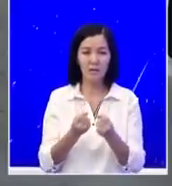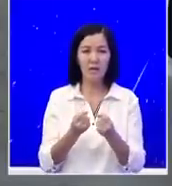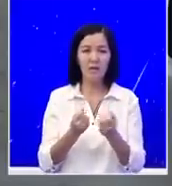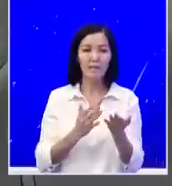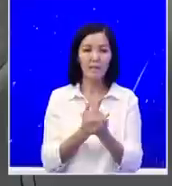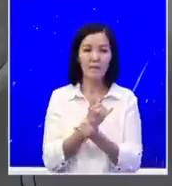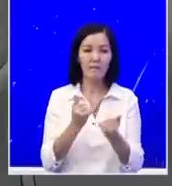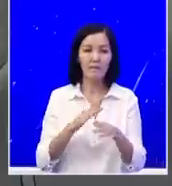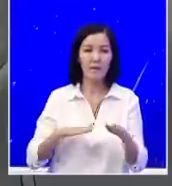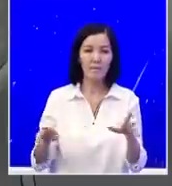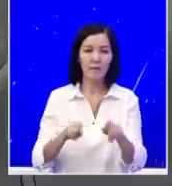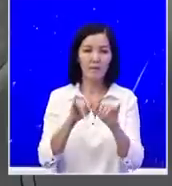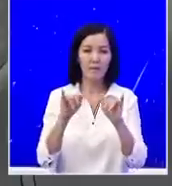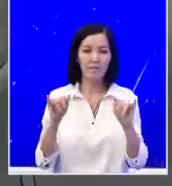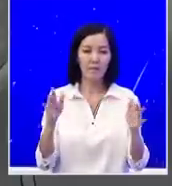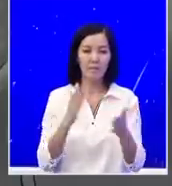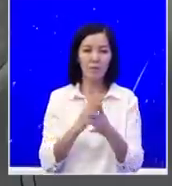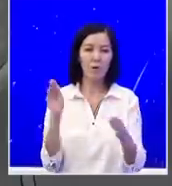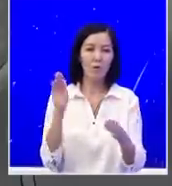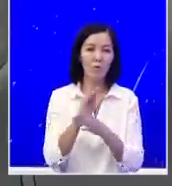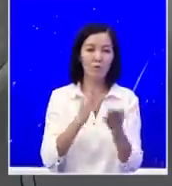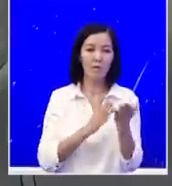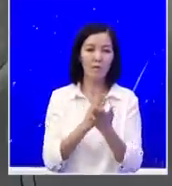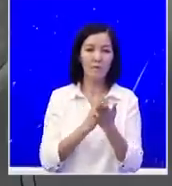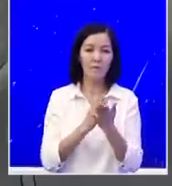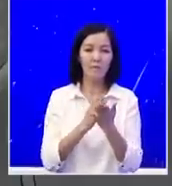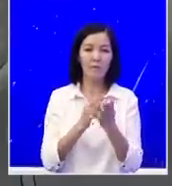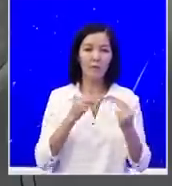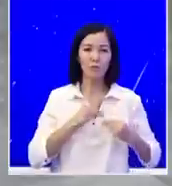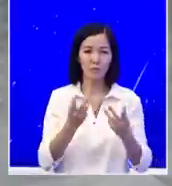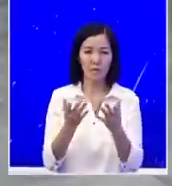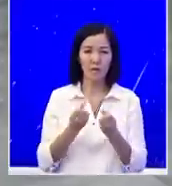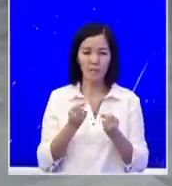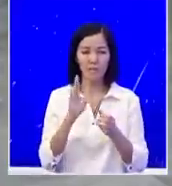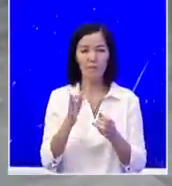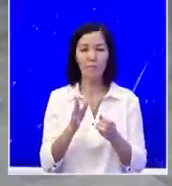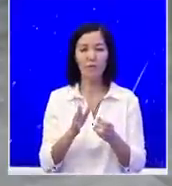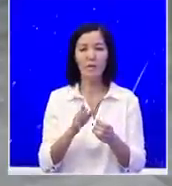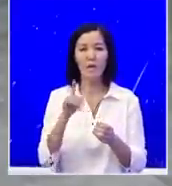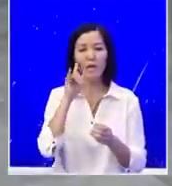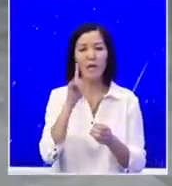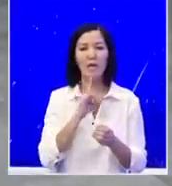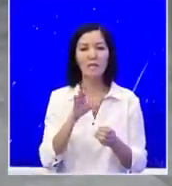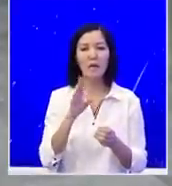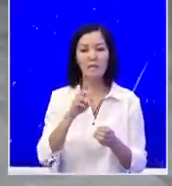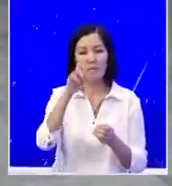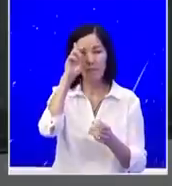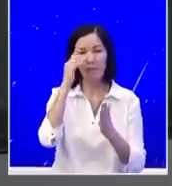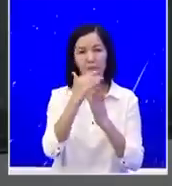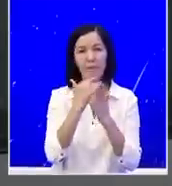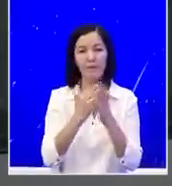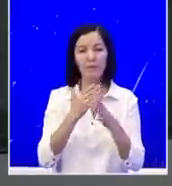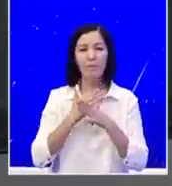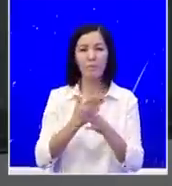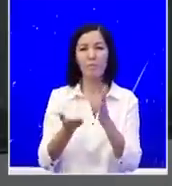сервистік аймағымызды кеңейтетін боламыз. Және қосымша қызметкерлер қабылдамақ ойымыз бар. DAS Auto компаниясы мемлекеттік бағдарлама көмегімен